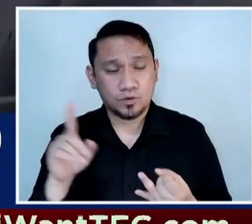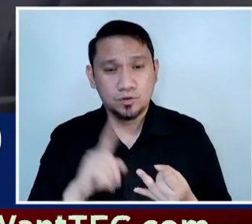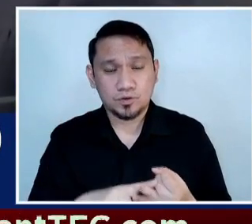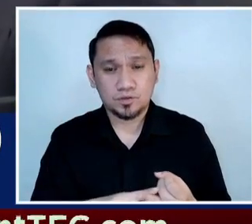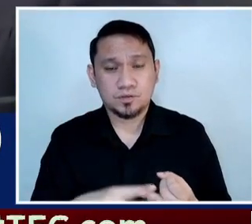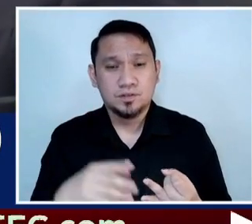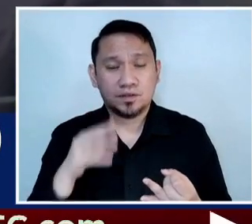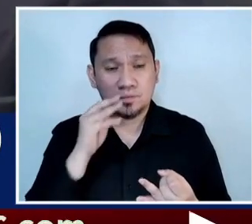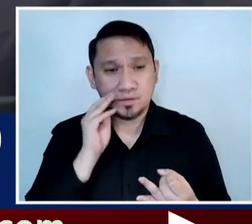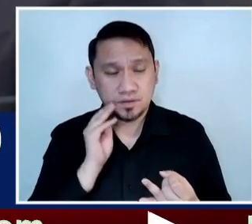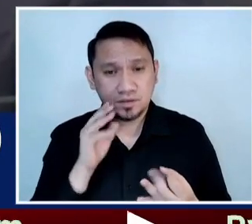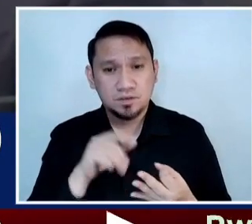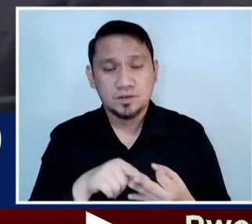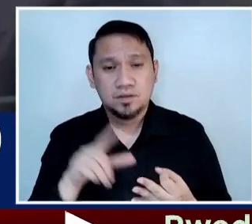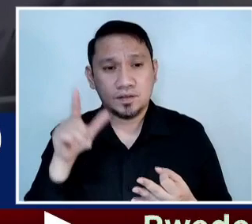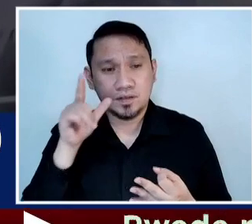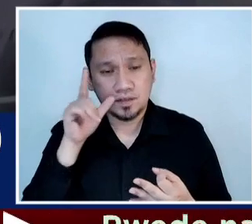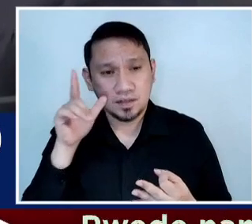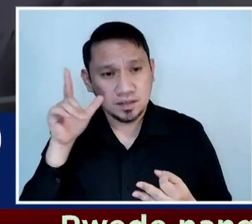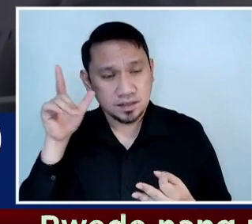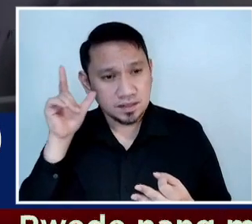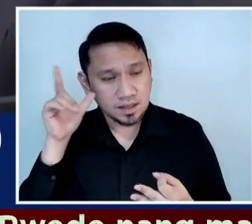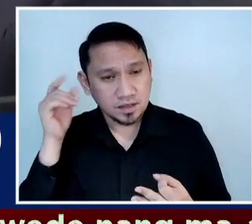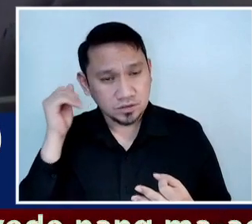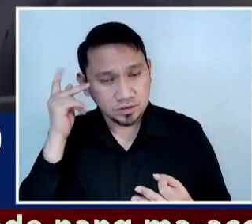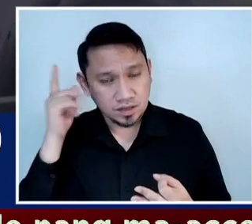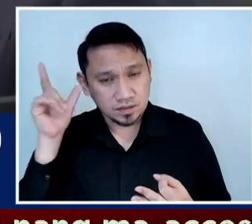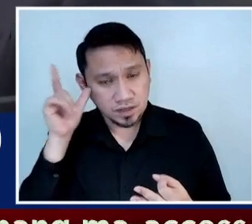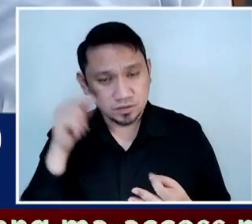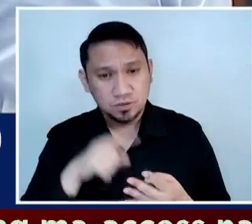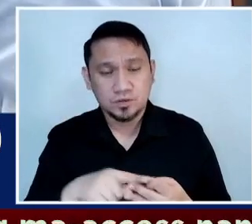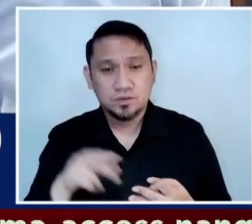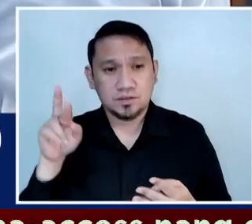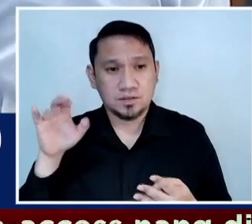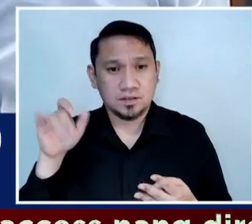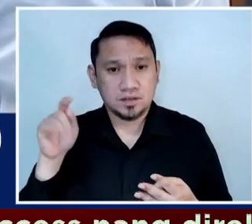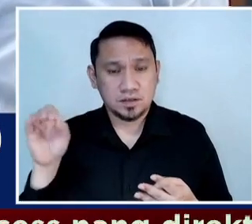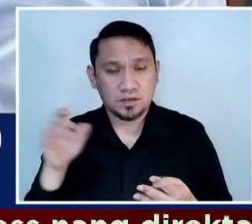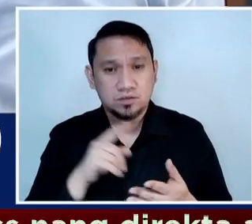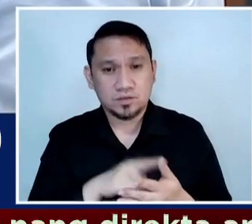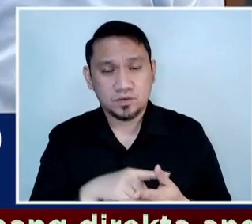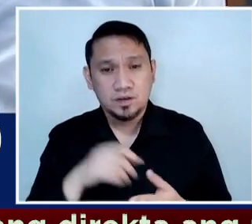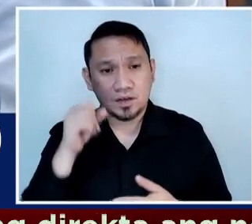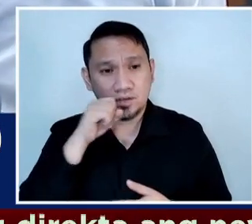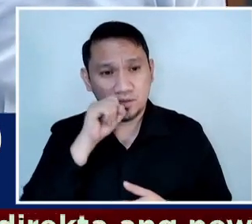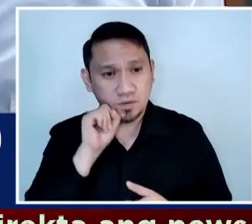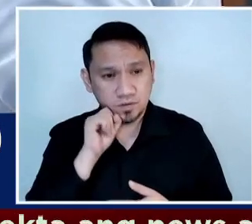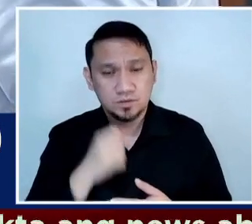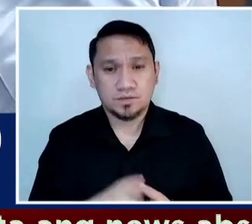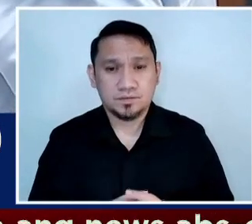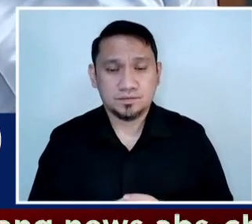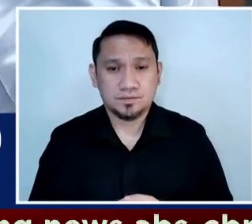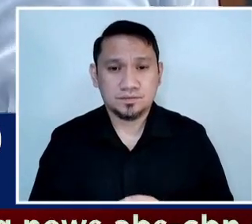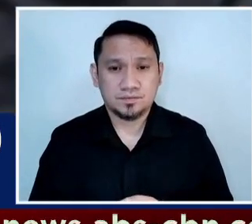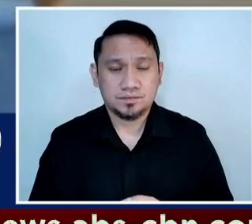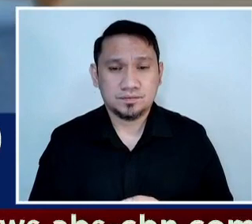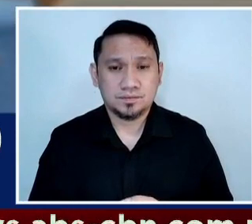Manny Pacquiao, Panfilo Lacson, Ralph Recto, at Senate President Vicente Soto III.